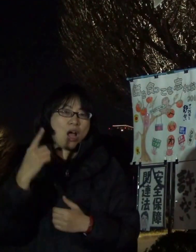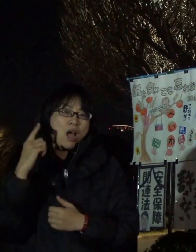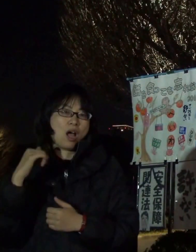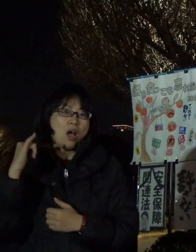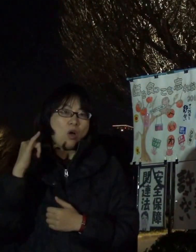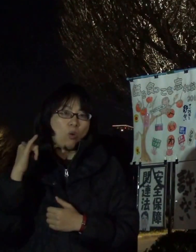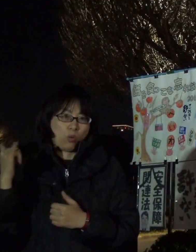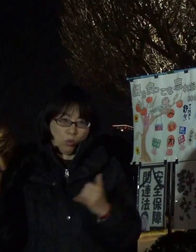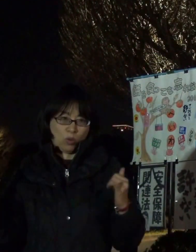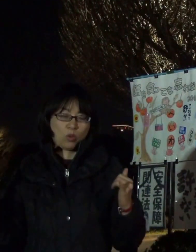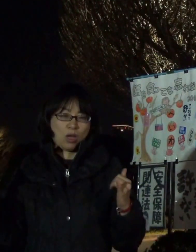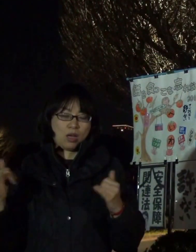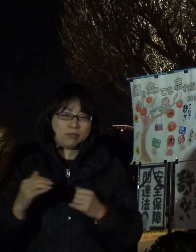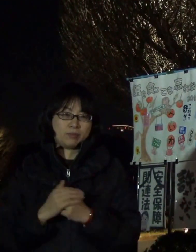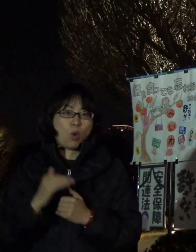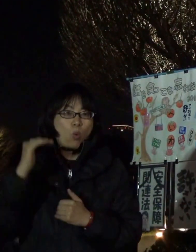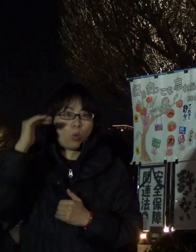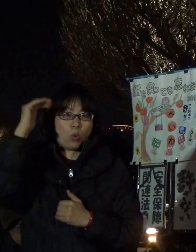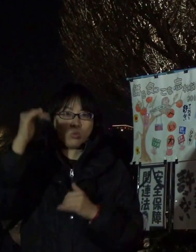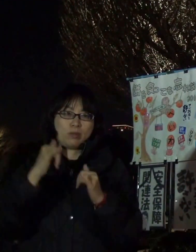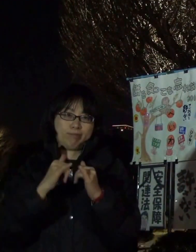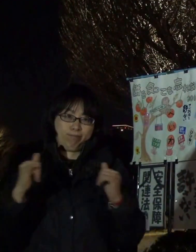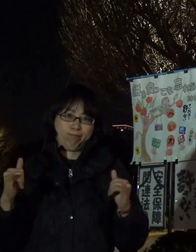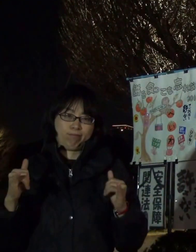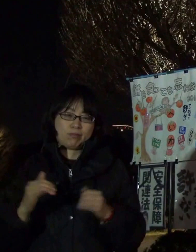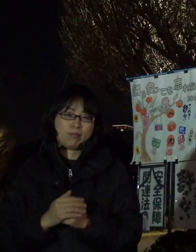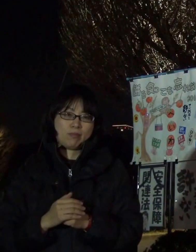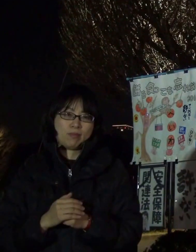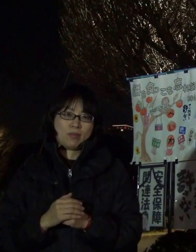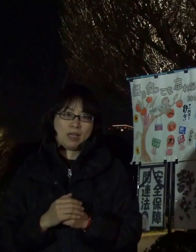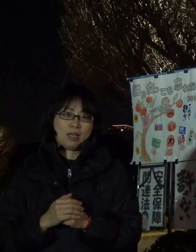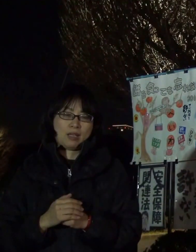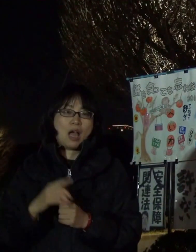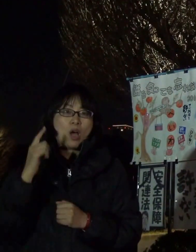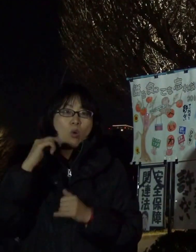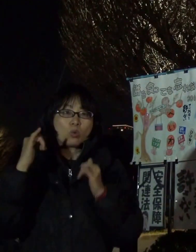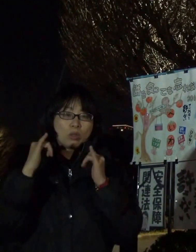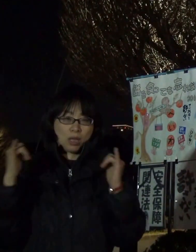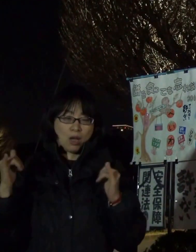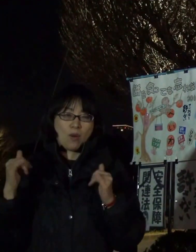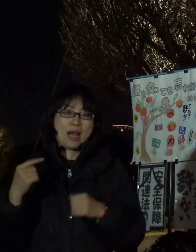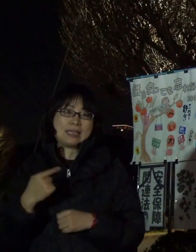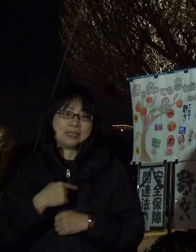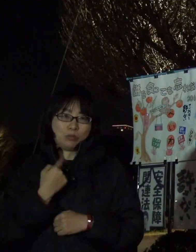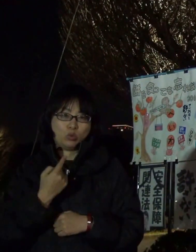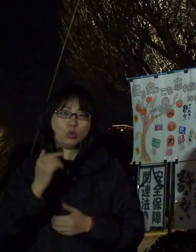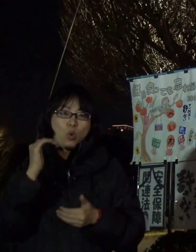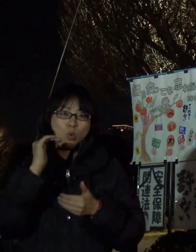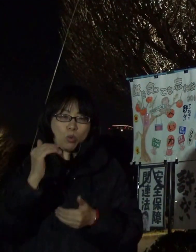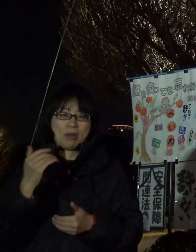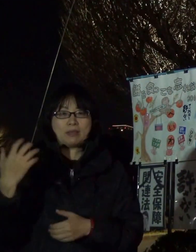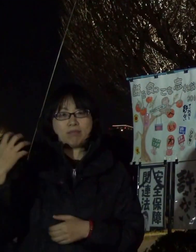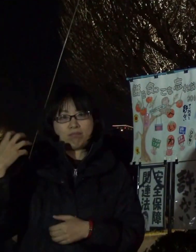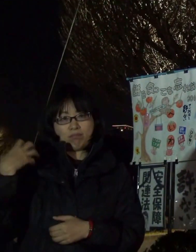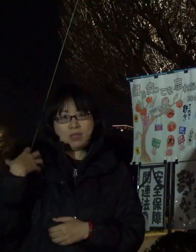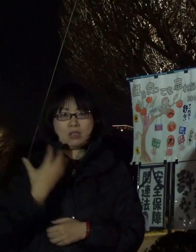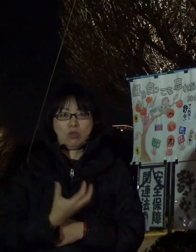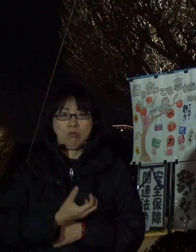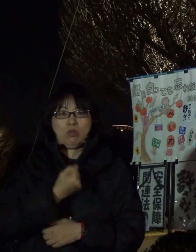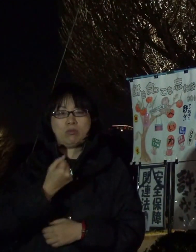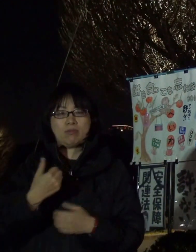か。だからこそ大人は自分の言葉に責任を持たなければいけないと思うんです。